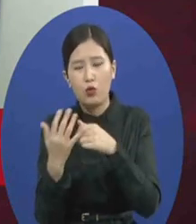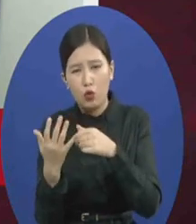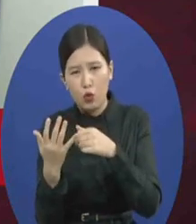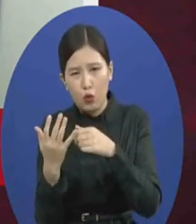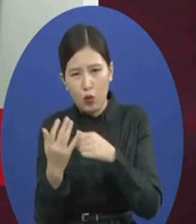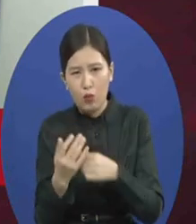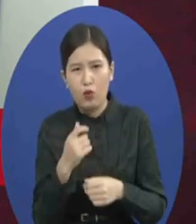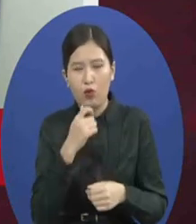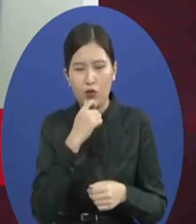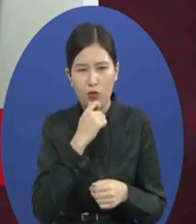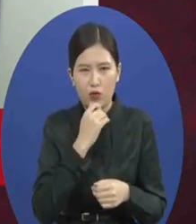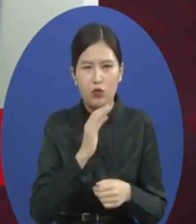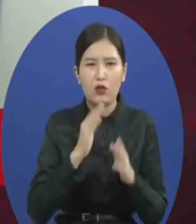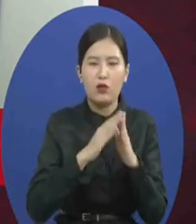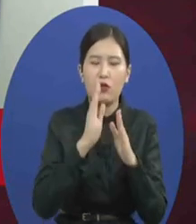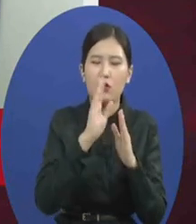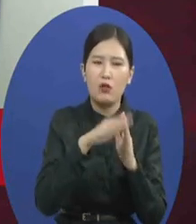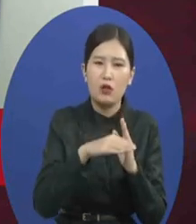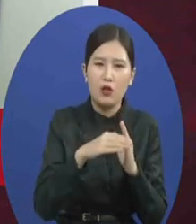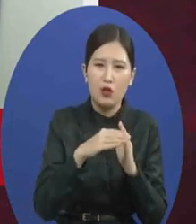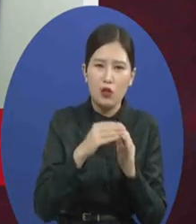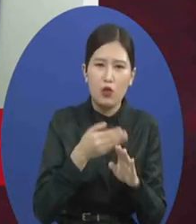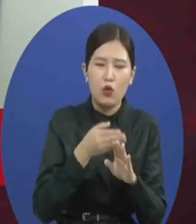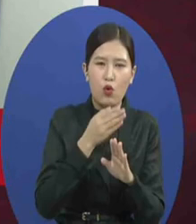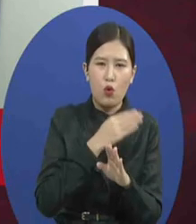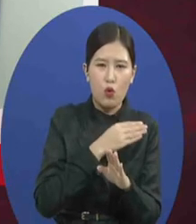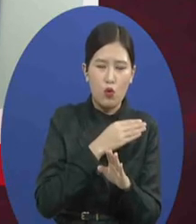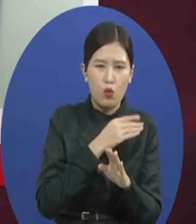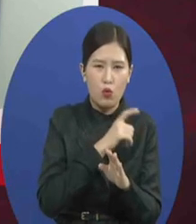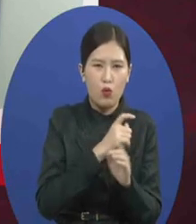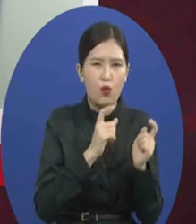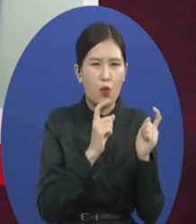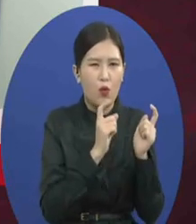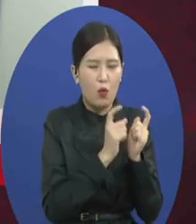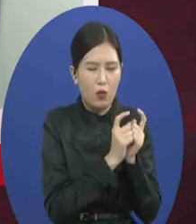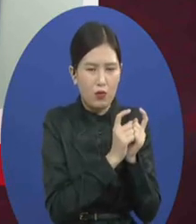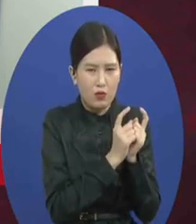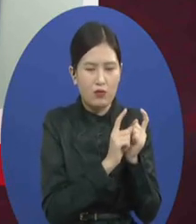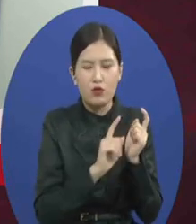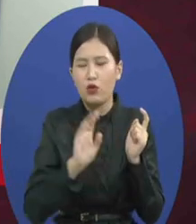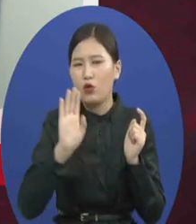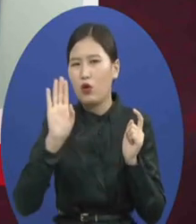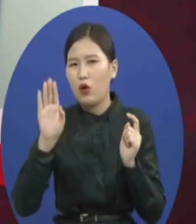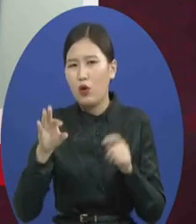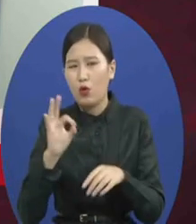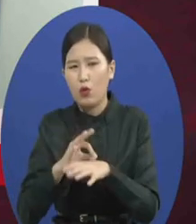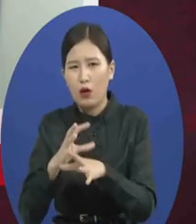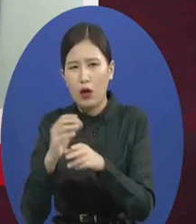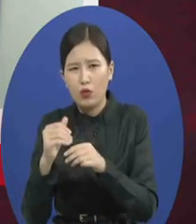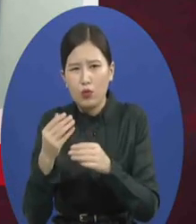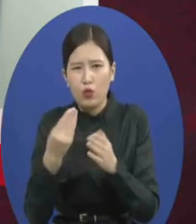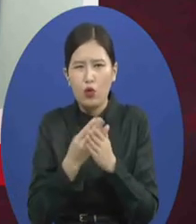илрээд байна уугүй юу? Зэрэг олон зүйлийг бид байнгын хэмжиж ерөнхийдөө голомтын хөндж байгаа хэсэг